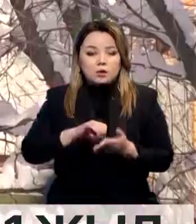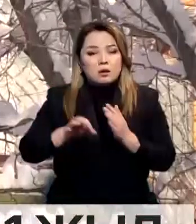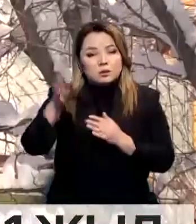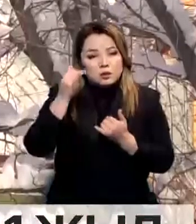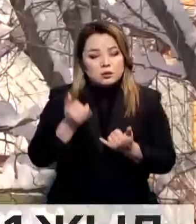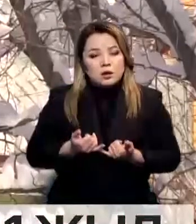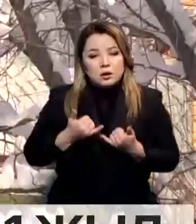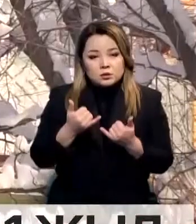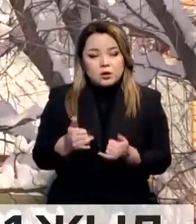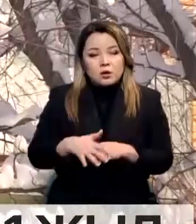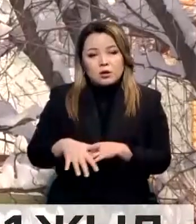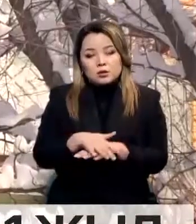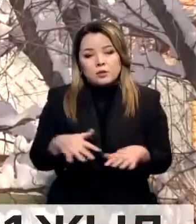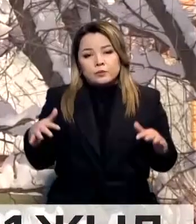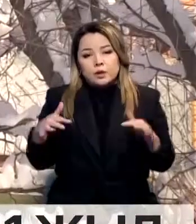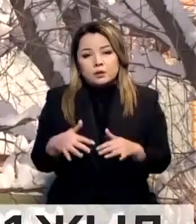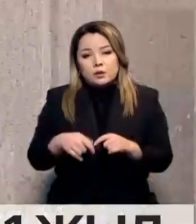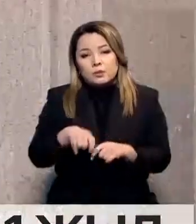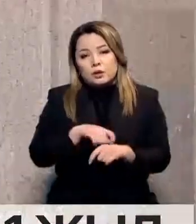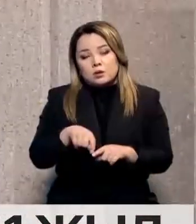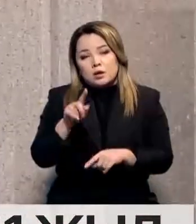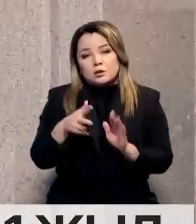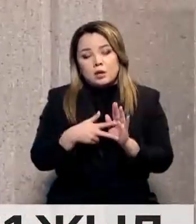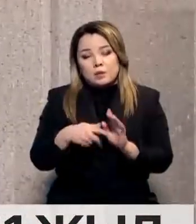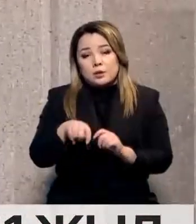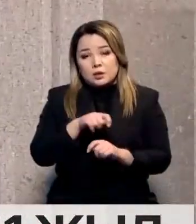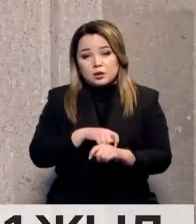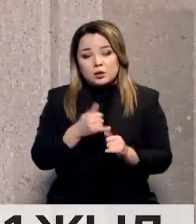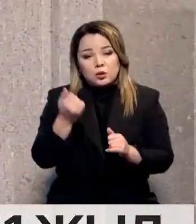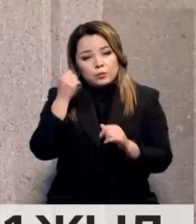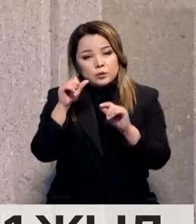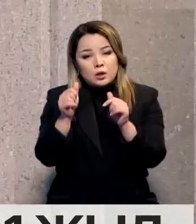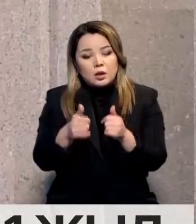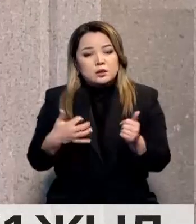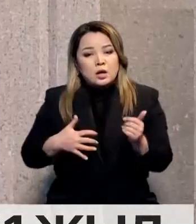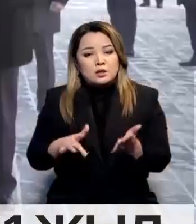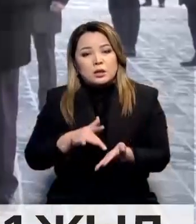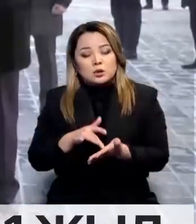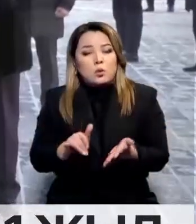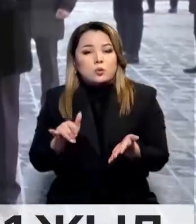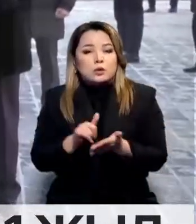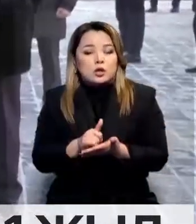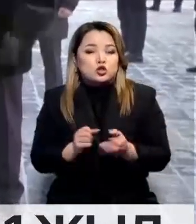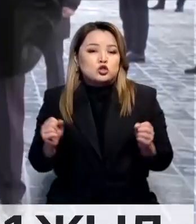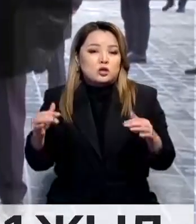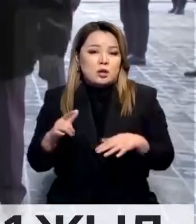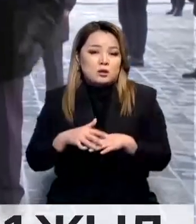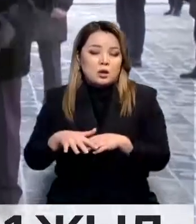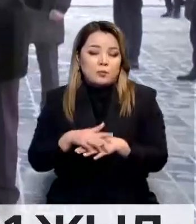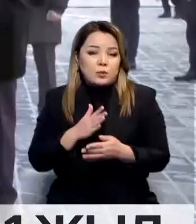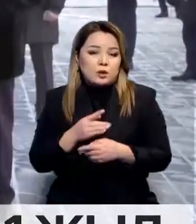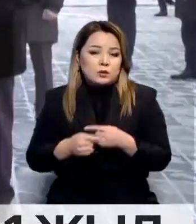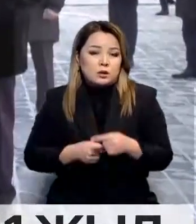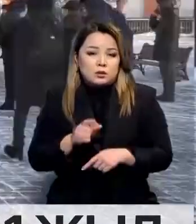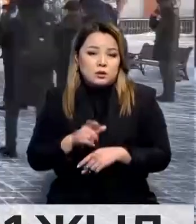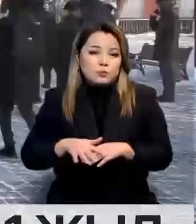алуға келгендердің қарасы қалың. Биіктігі 8 метр болатын тұғырлы қола мүсін Тараз шаһарында былтыр орнатылған. Жиналғандар